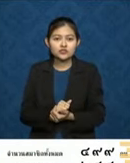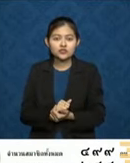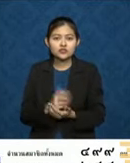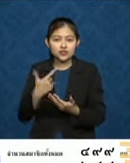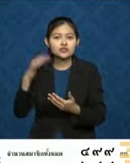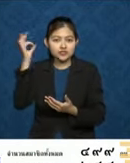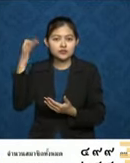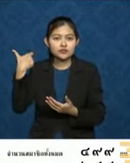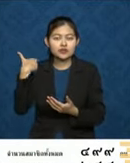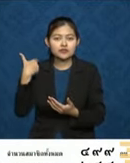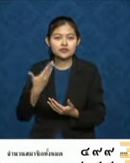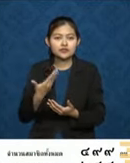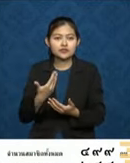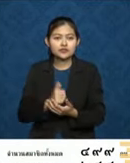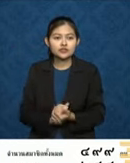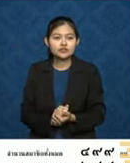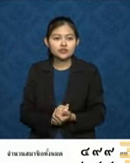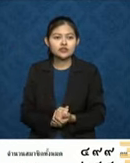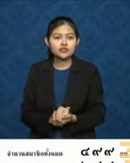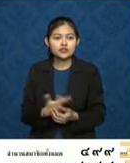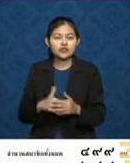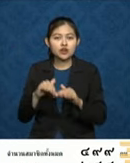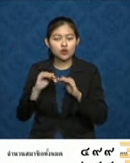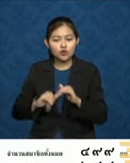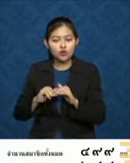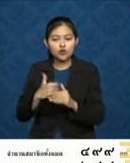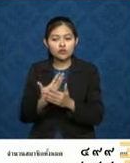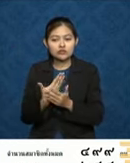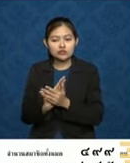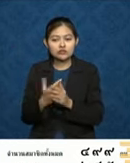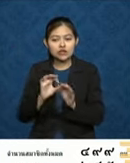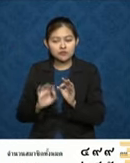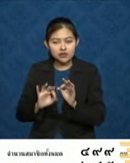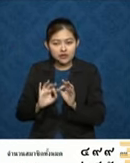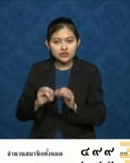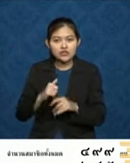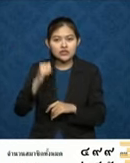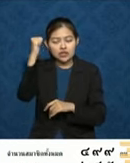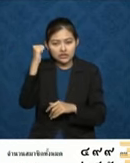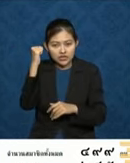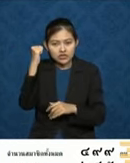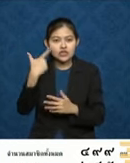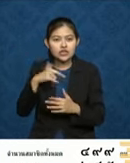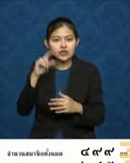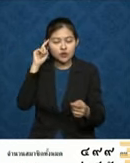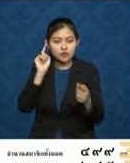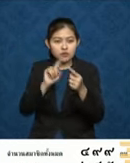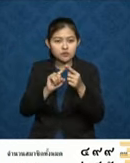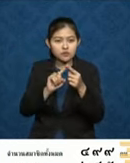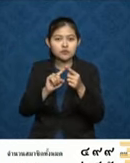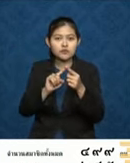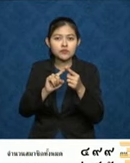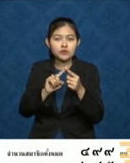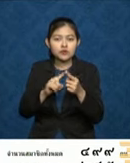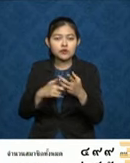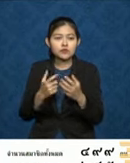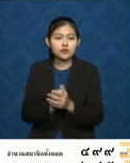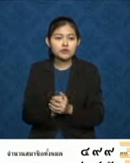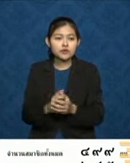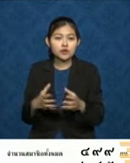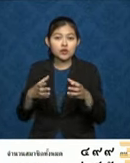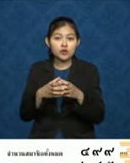ระยะเวลาการทำงานยเวลาค่าใช้จ่ายแลระยะเวลาเดินทางนะครับเพื่อให้สอดคล้องกับเป้าหมายของ Whoในแง่ของ sdg